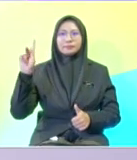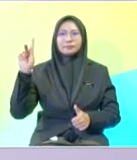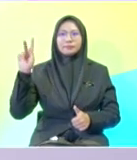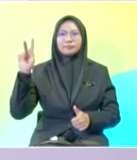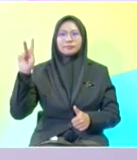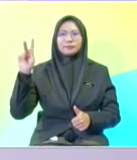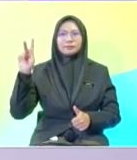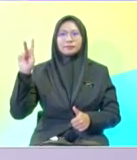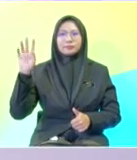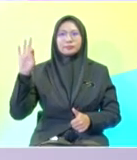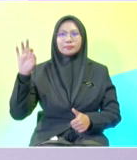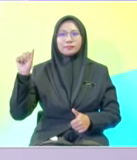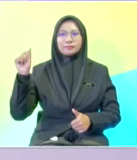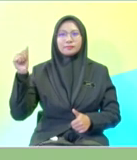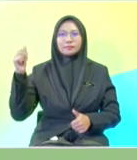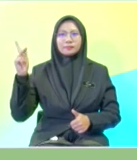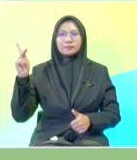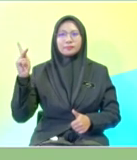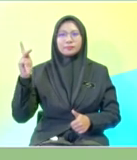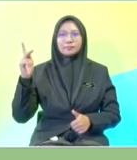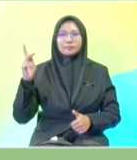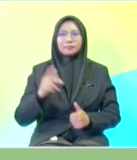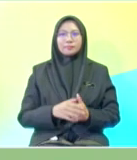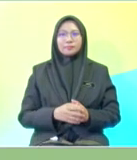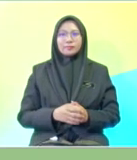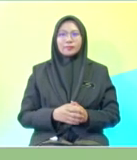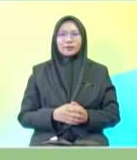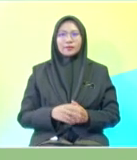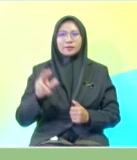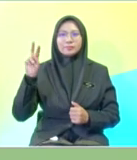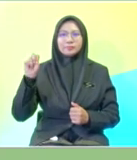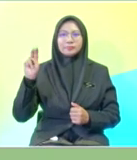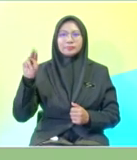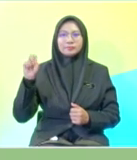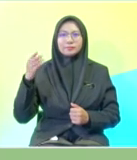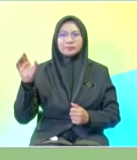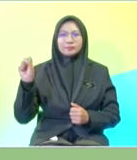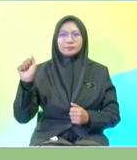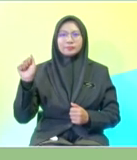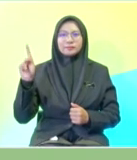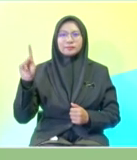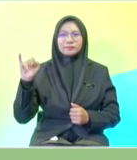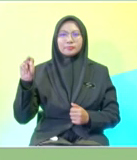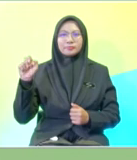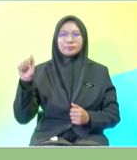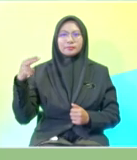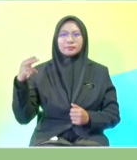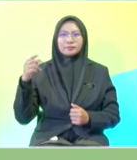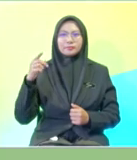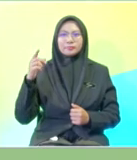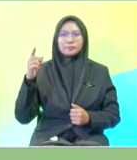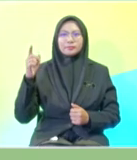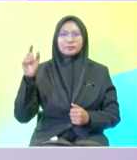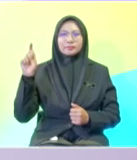info Akiki adalah apabila Nun Sakinah atau tanwin bertemu dengan huruf hijaiyah